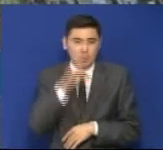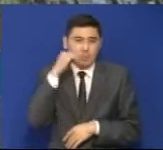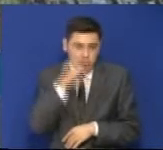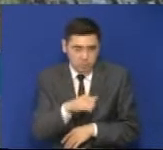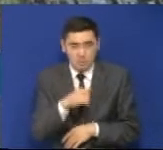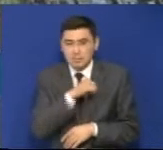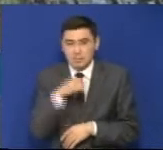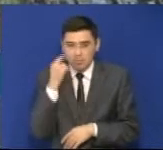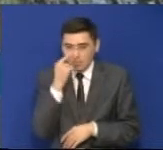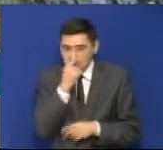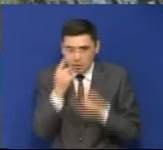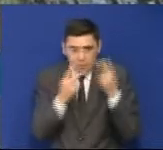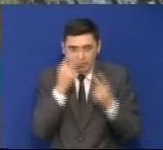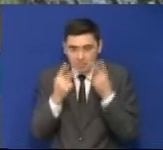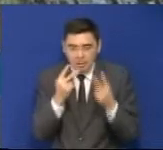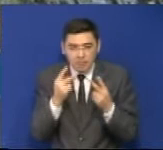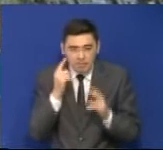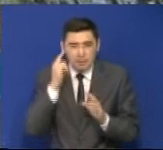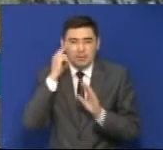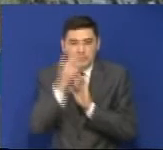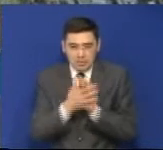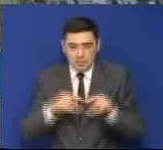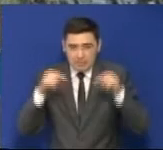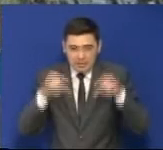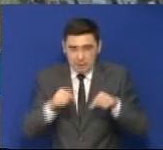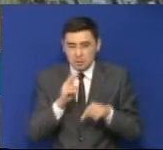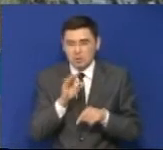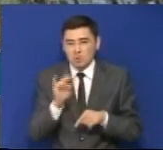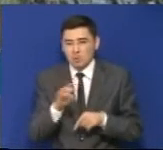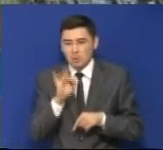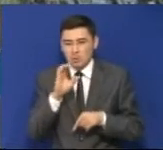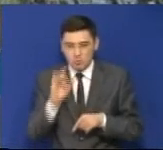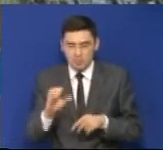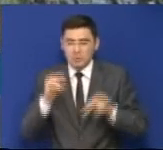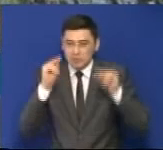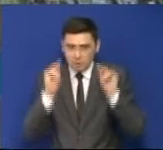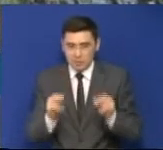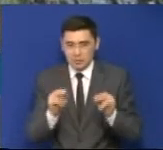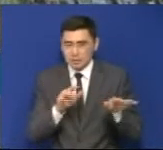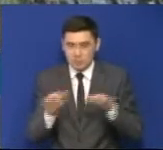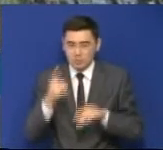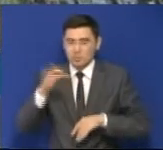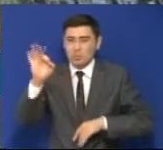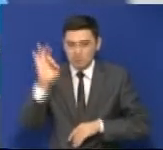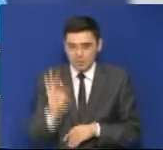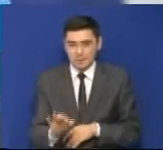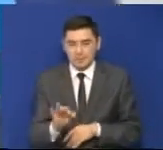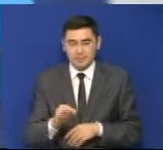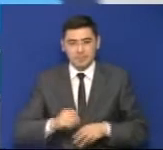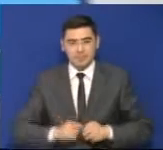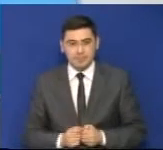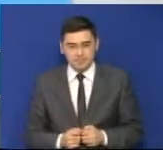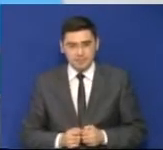өз көзіммен көріп, осыны өз дайындығыммен сезініп жүргеннен кейін, мен оны 100% осындай шындықпен айта